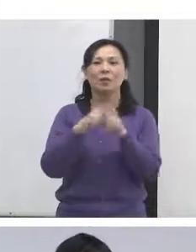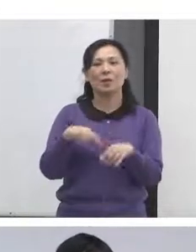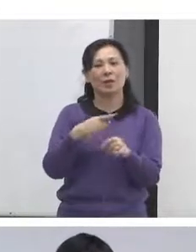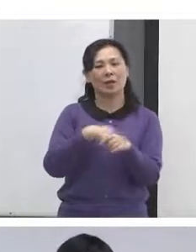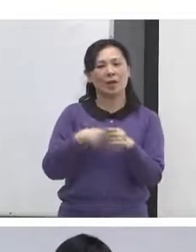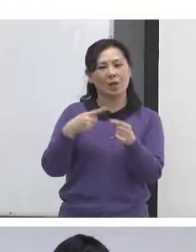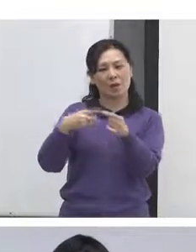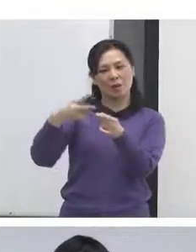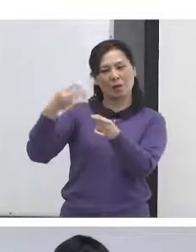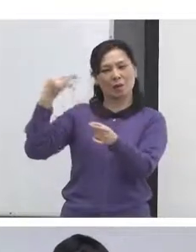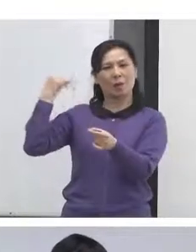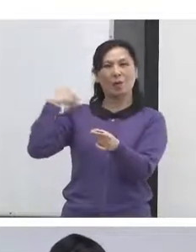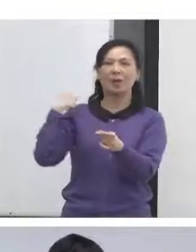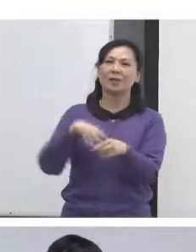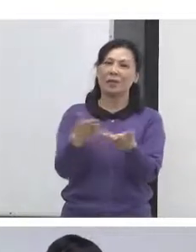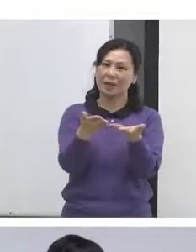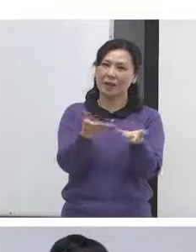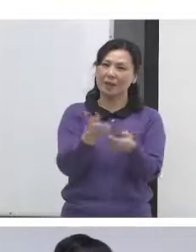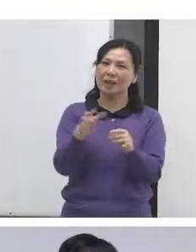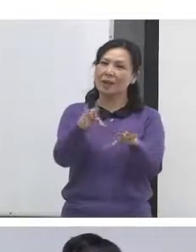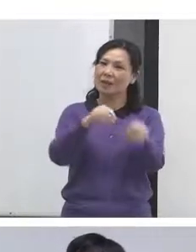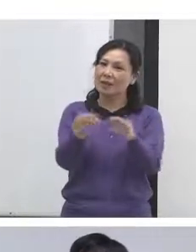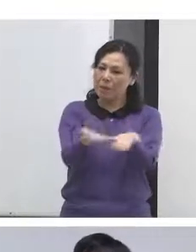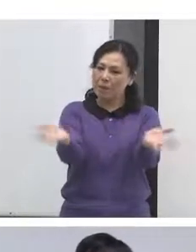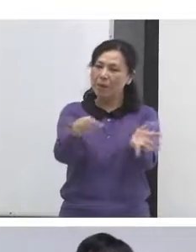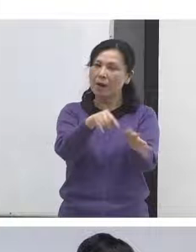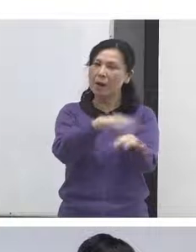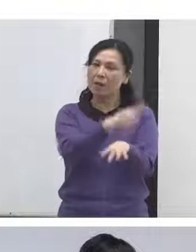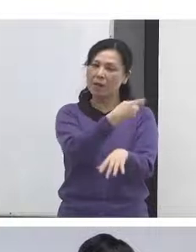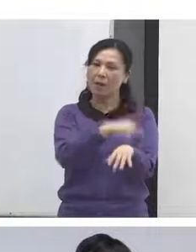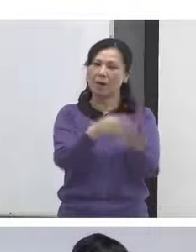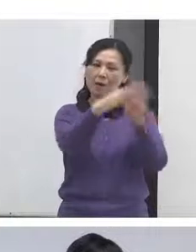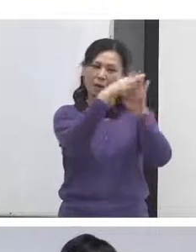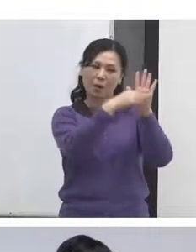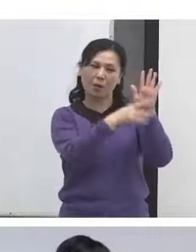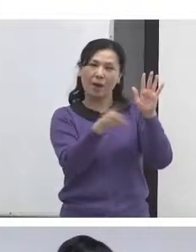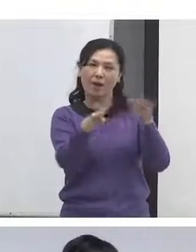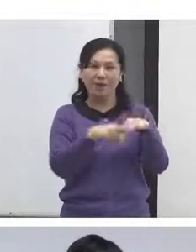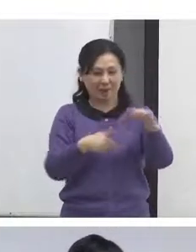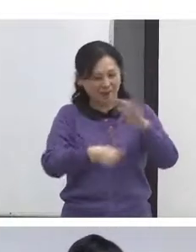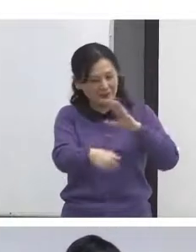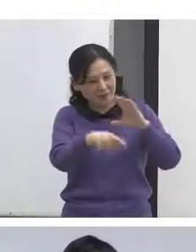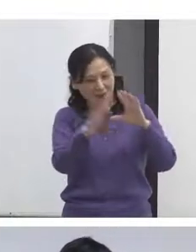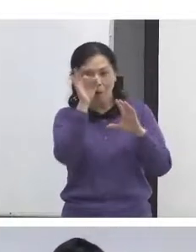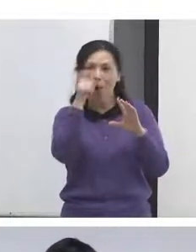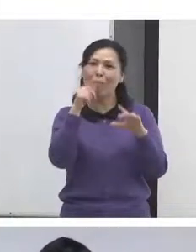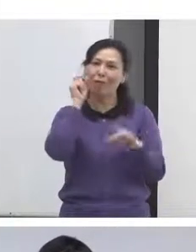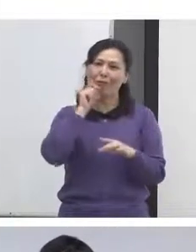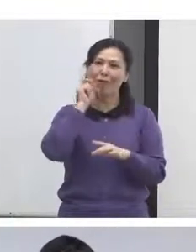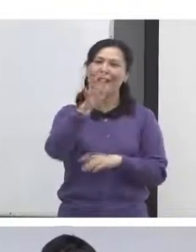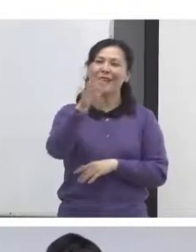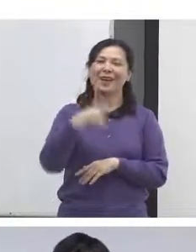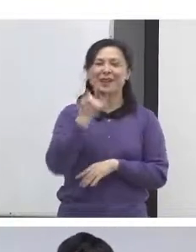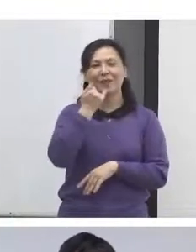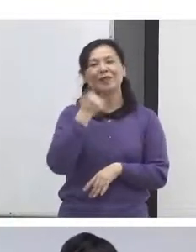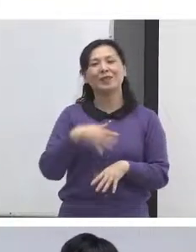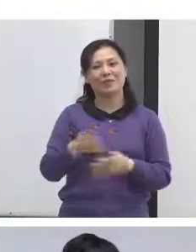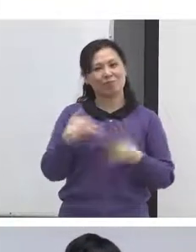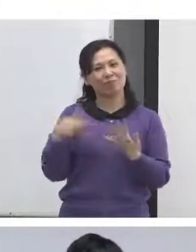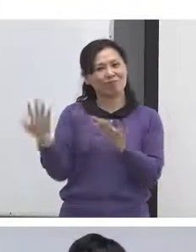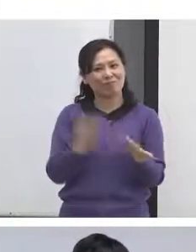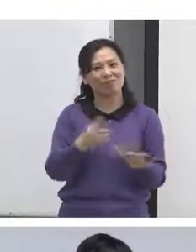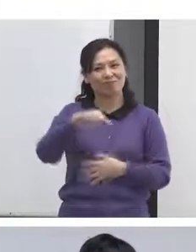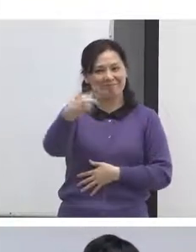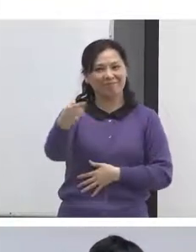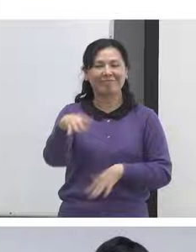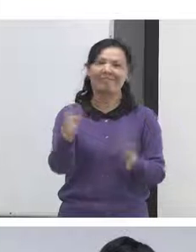做了一些开放资料相关的东西。那如果大家进去里面发现有些觉得很有趣的，或者想要做经验交流的，那也都欢迎，我们可以就是之后